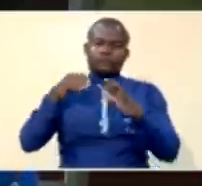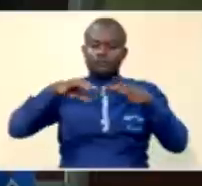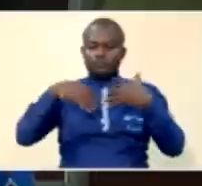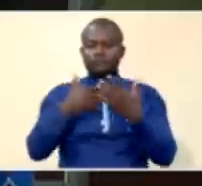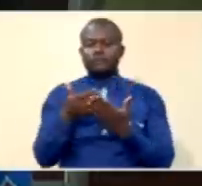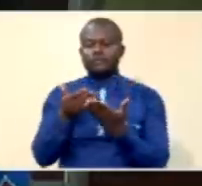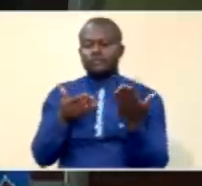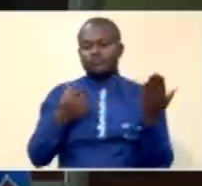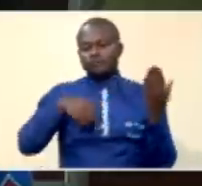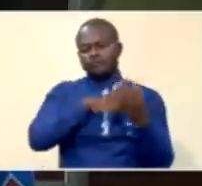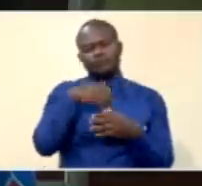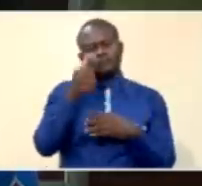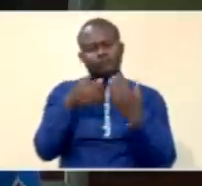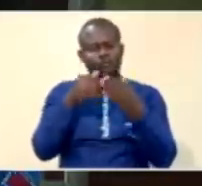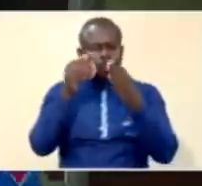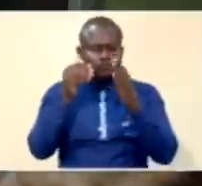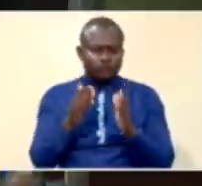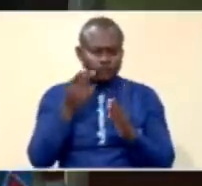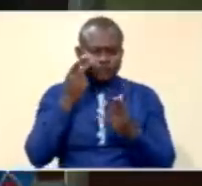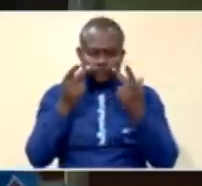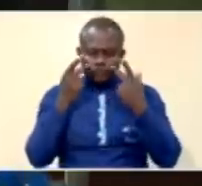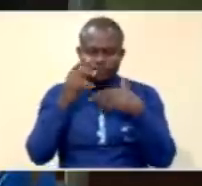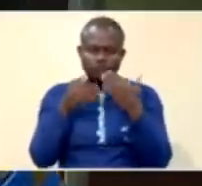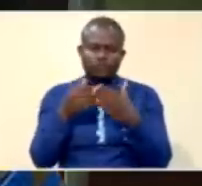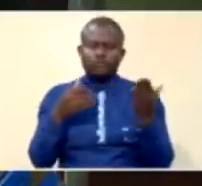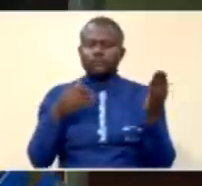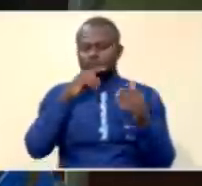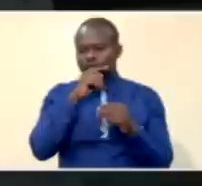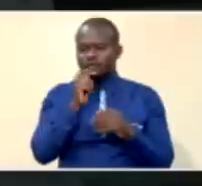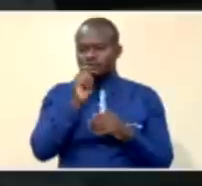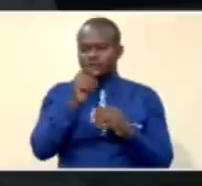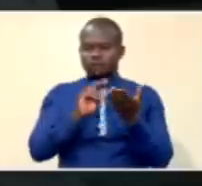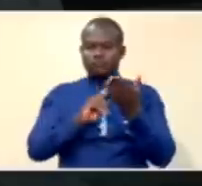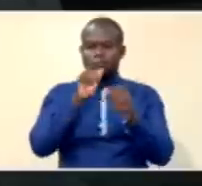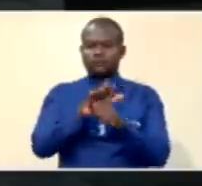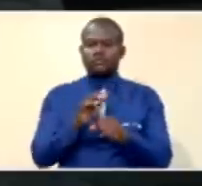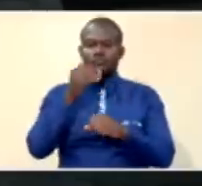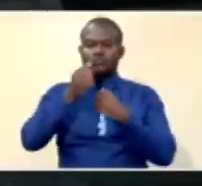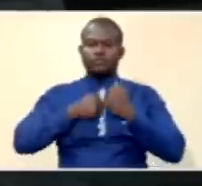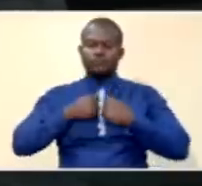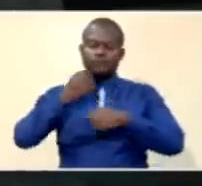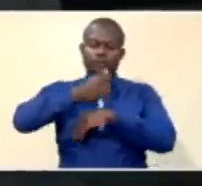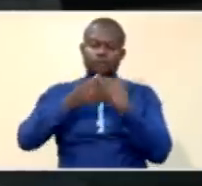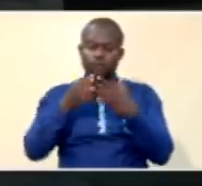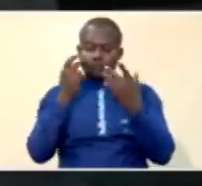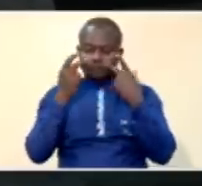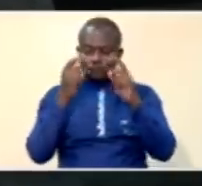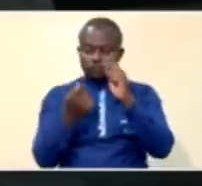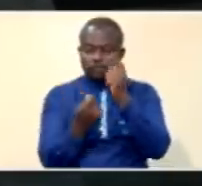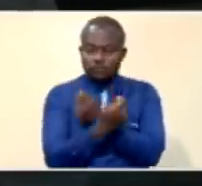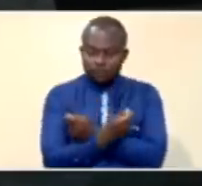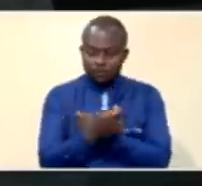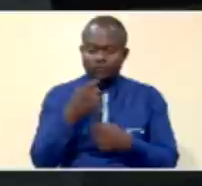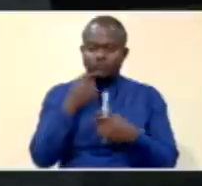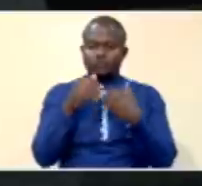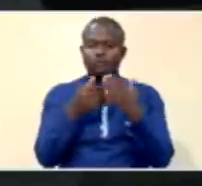abakanya agapfobya Jenoside, uriya mubona ko social media zigiye zikoreshwa cyane. Nyuma ya Rwanda Day bose wabonaga impinduka, hari